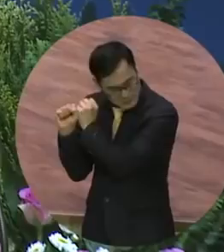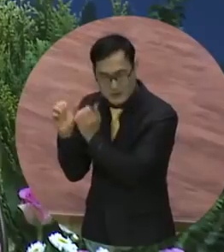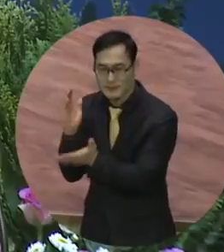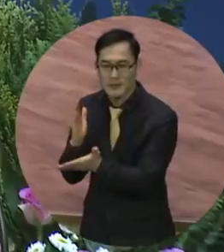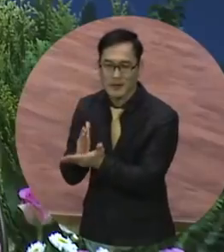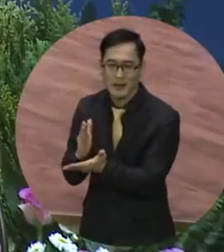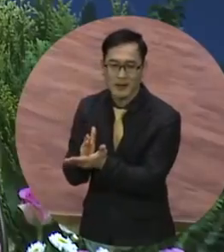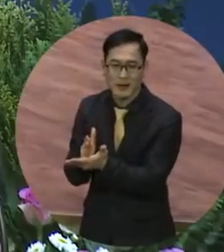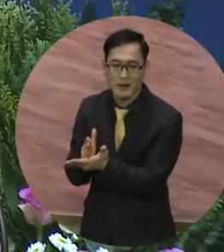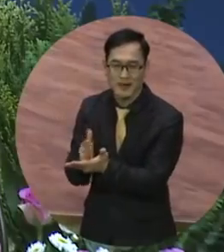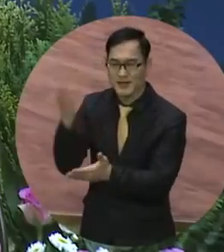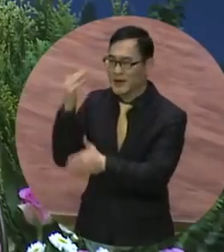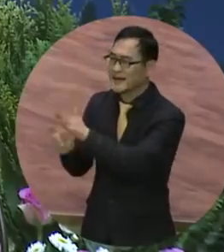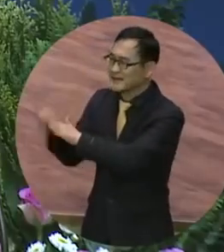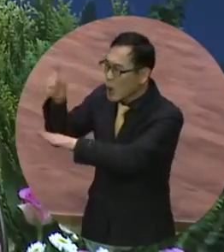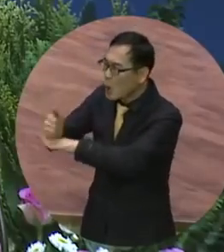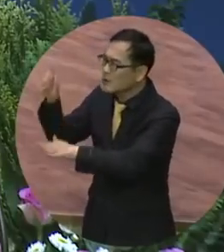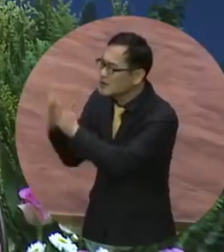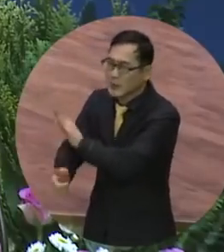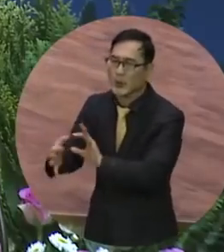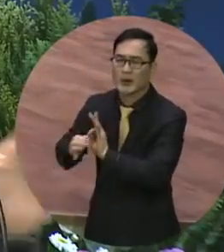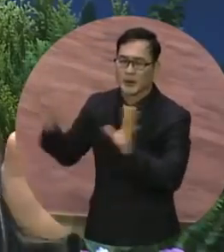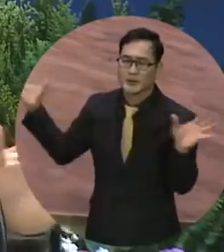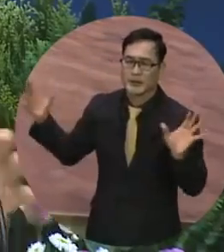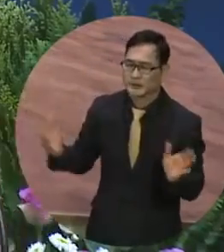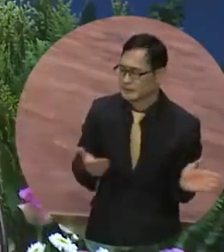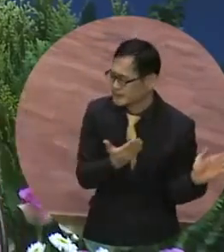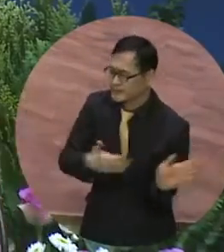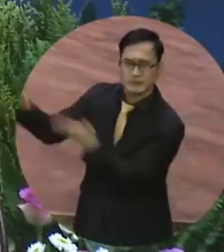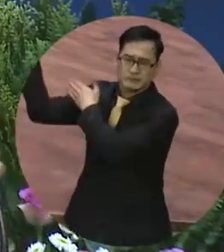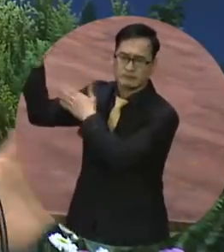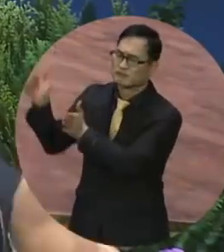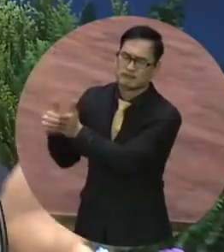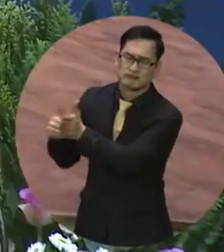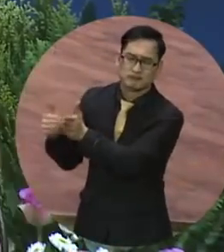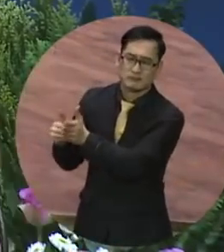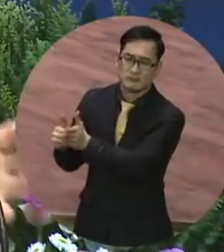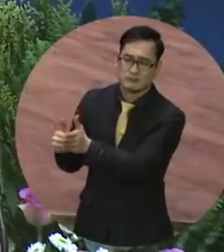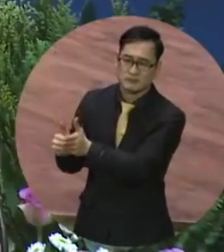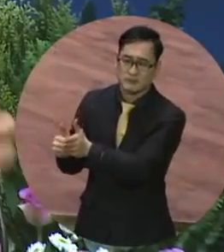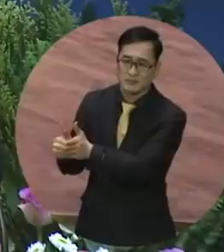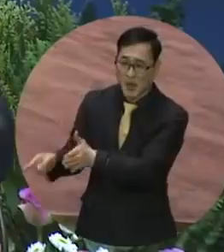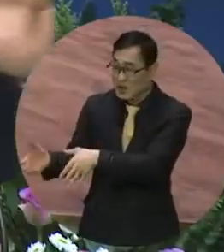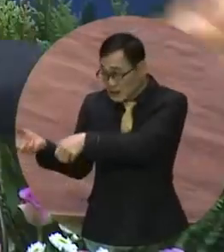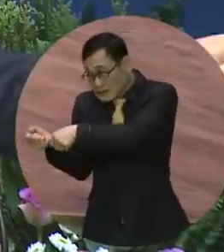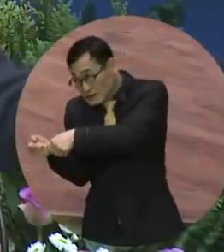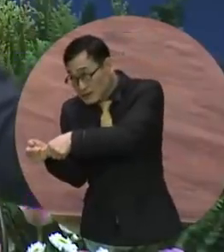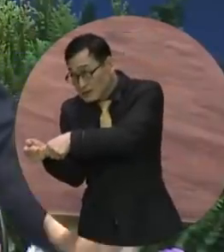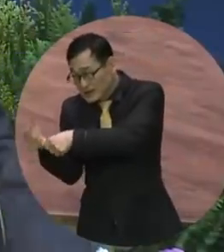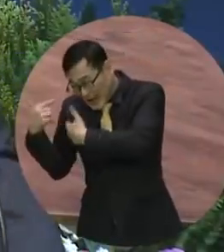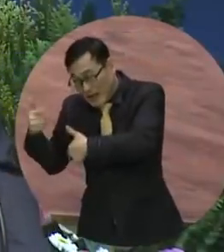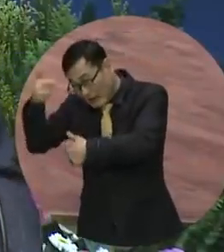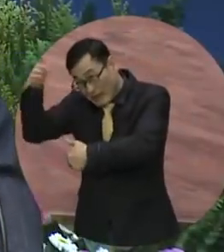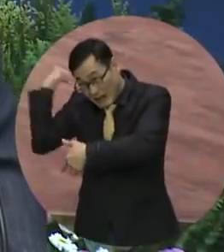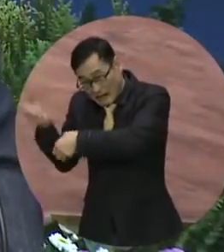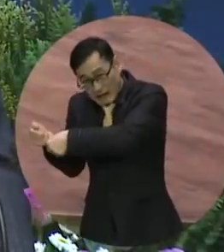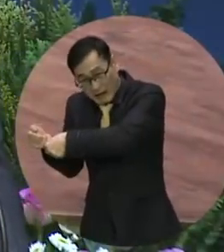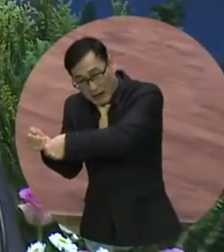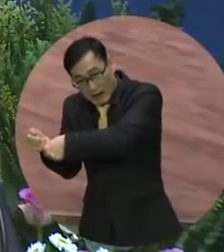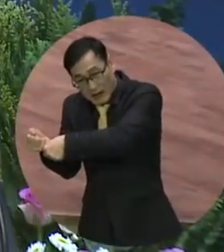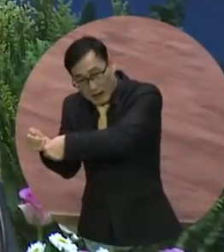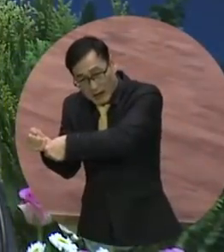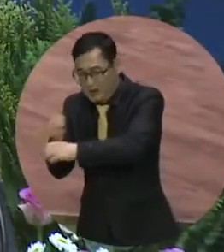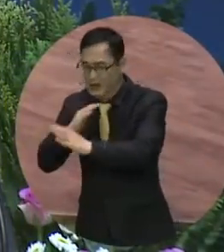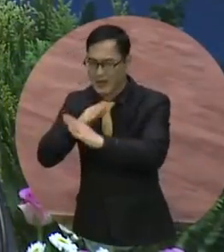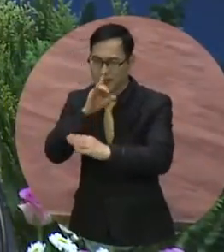과거에 성공했던 실패했던 이미 과거 이전 것들 지나갔어요. 과거에 잡혀가 자꾸 과거형 인생 살면 안